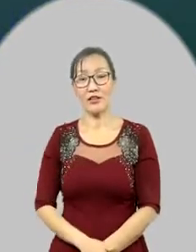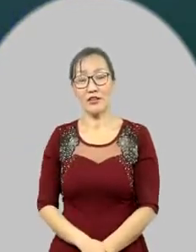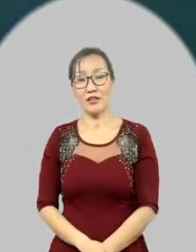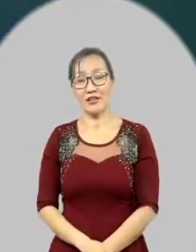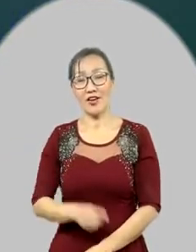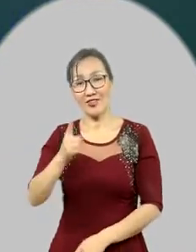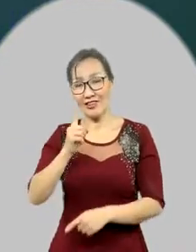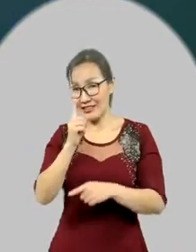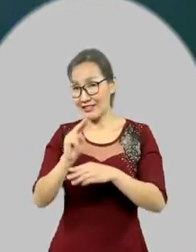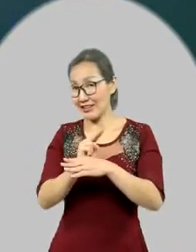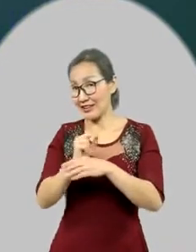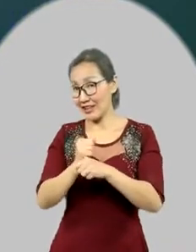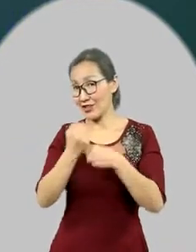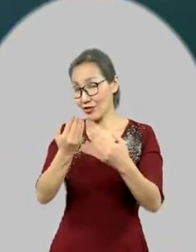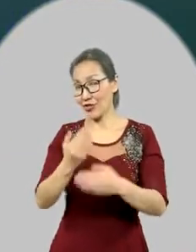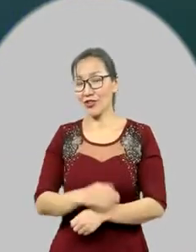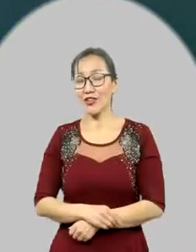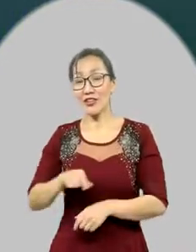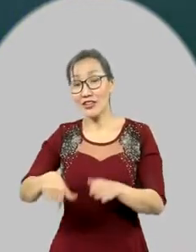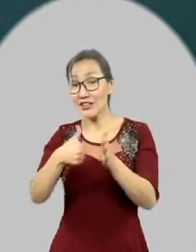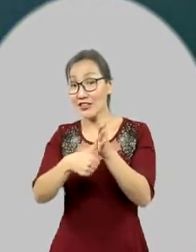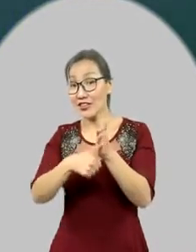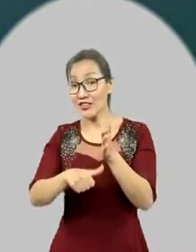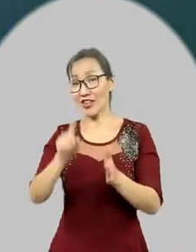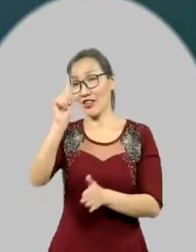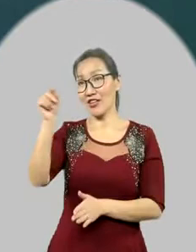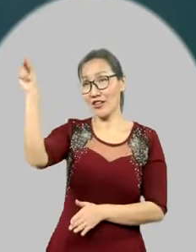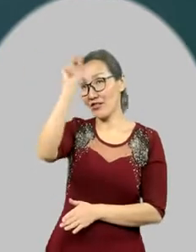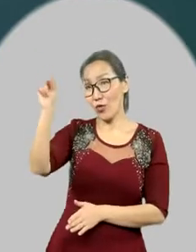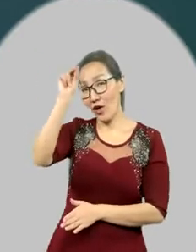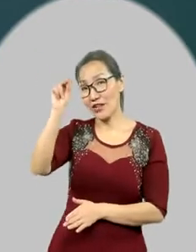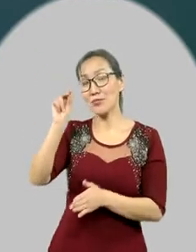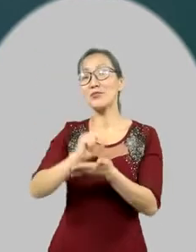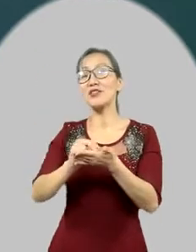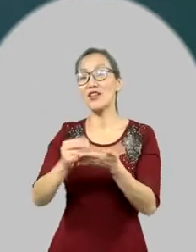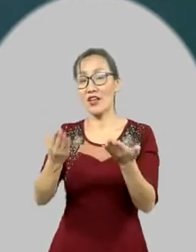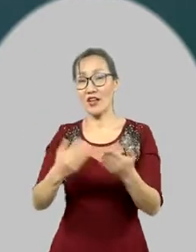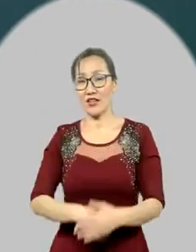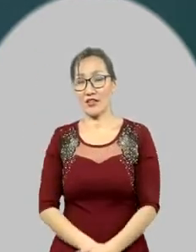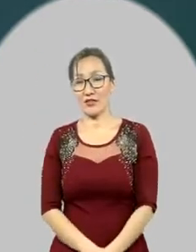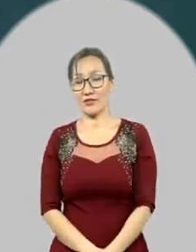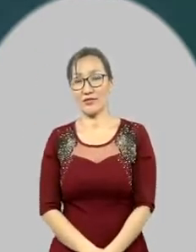нэгэн дасгал ажиллая. Бүгдээрээ дэвтэртээ 1 гэд дугаарлаарай. 1.